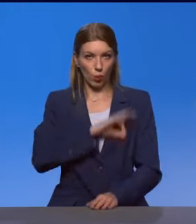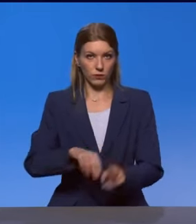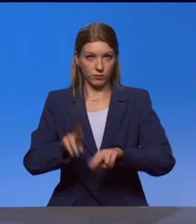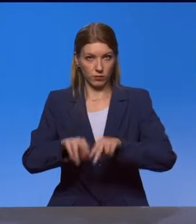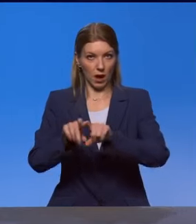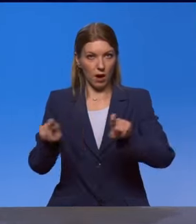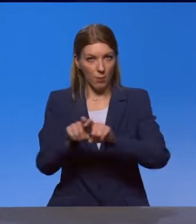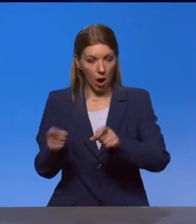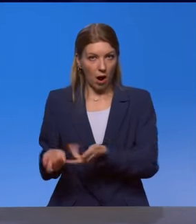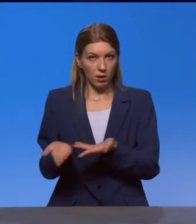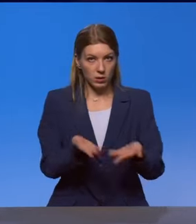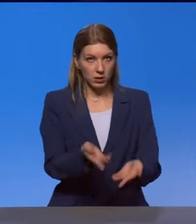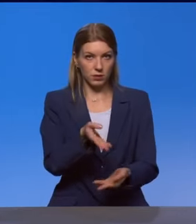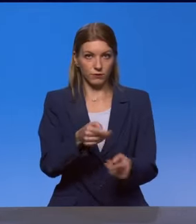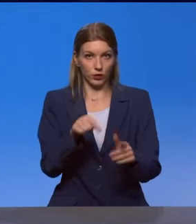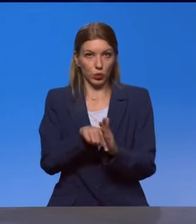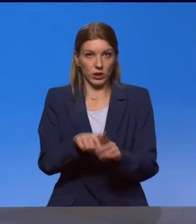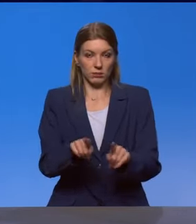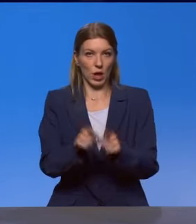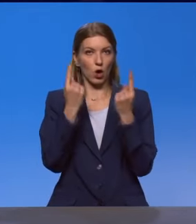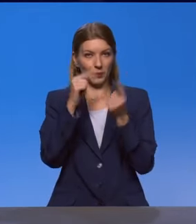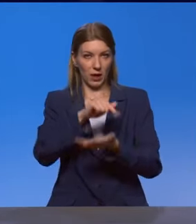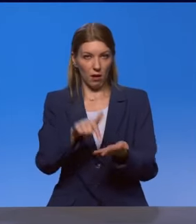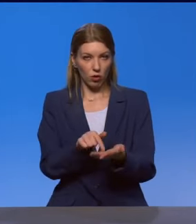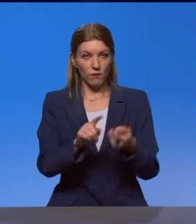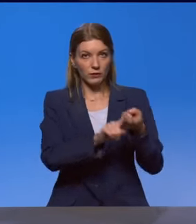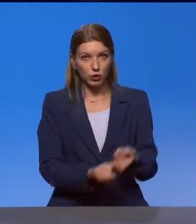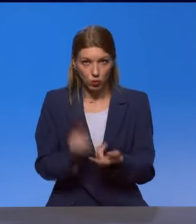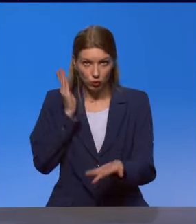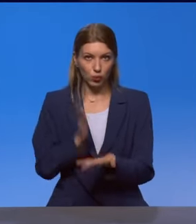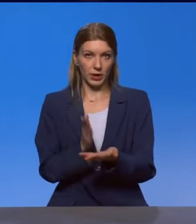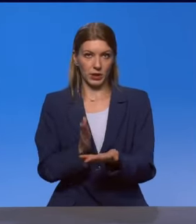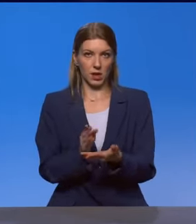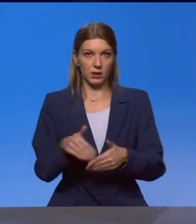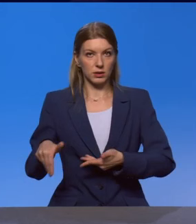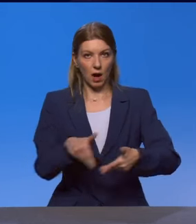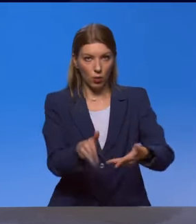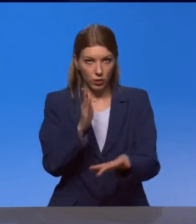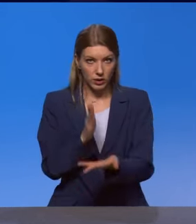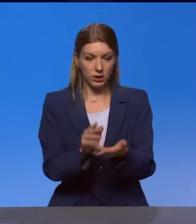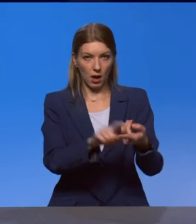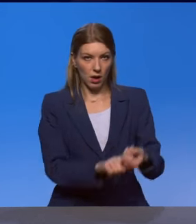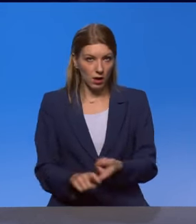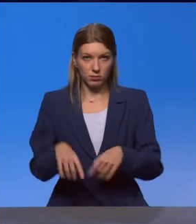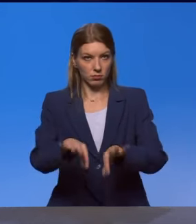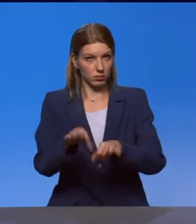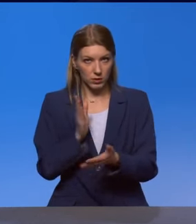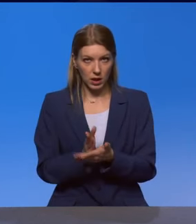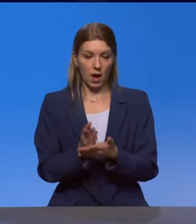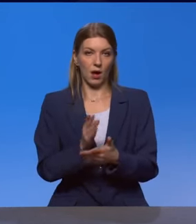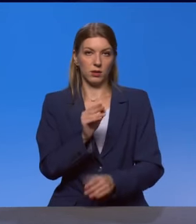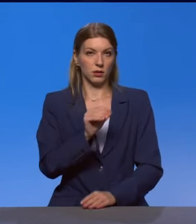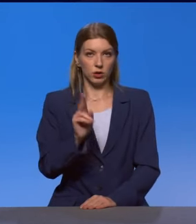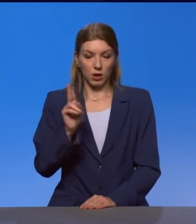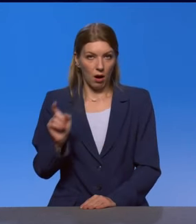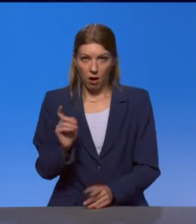таких крупных городов, потому что инфраструктура там уже есть, там есть дороги, есть коммунальная